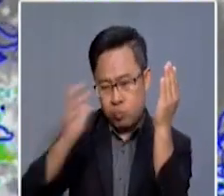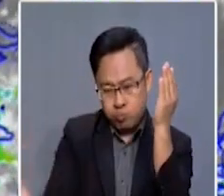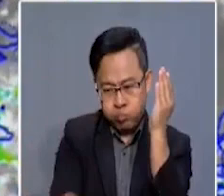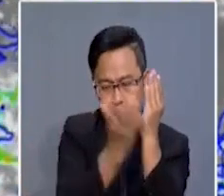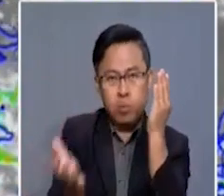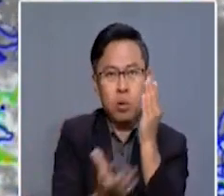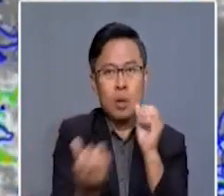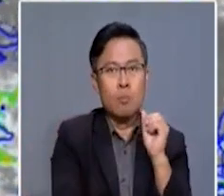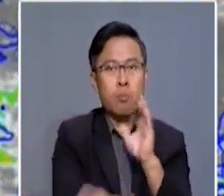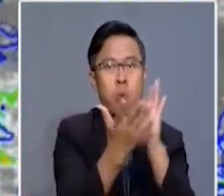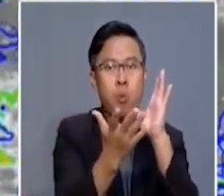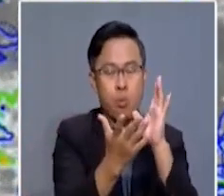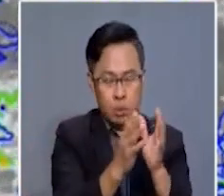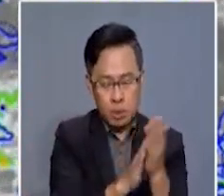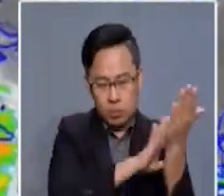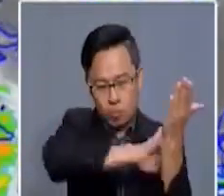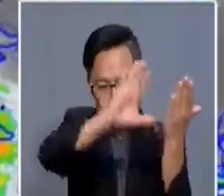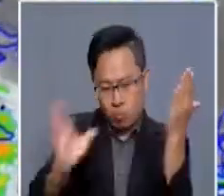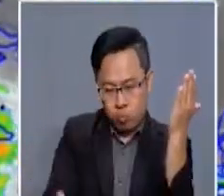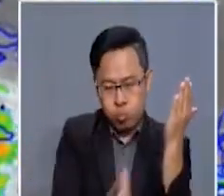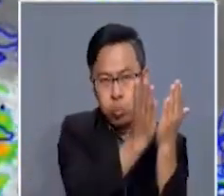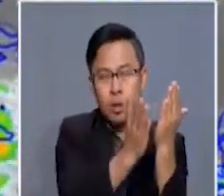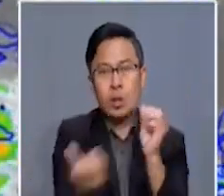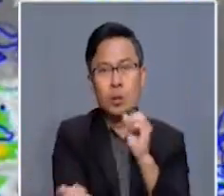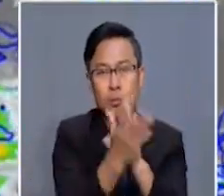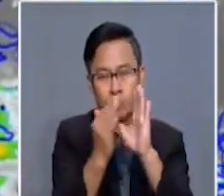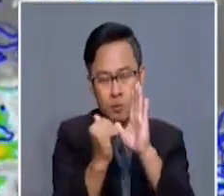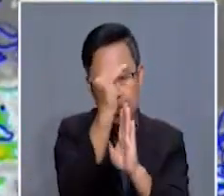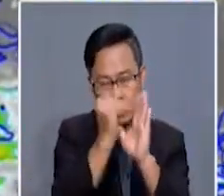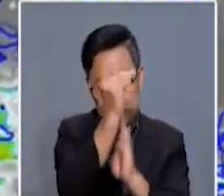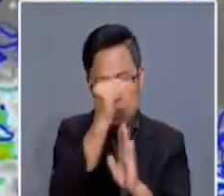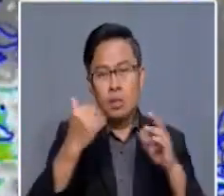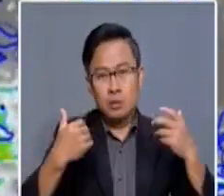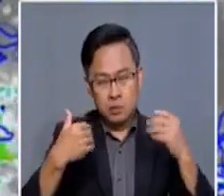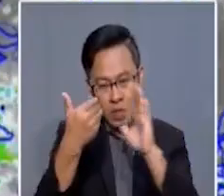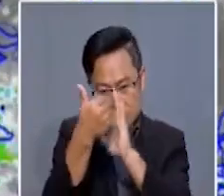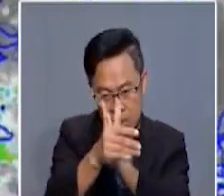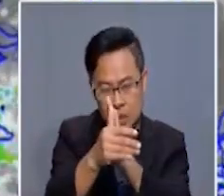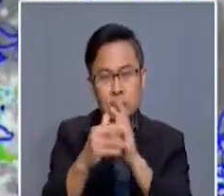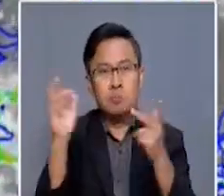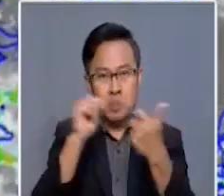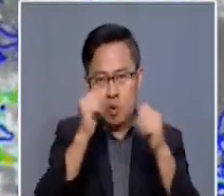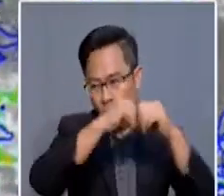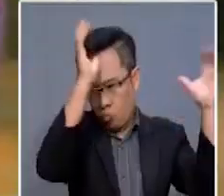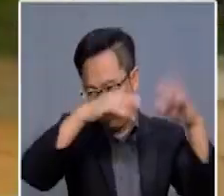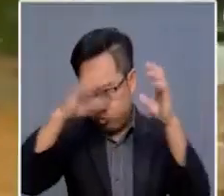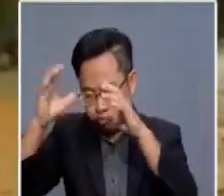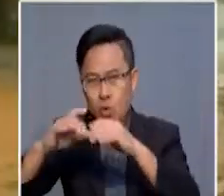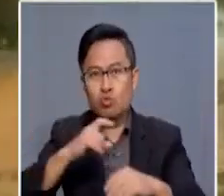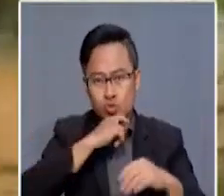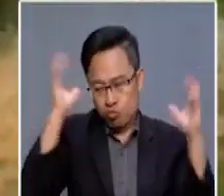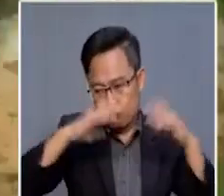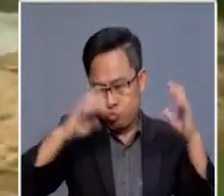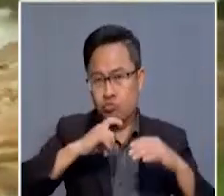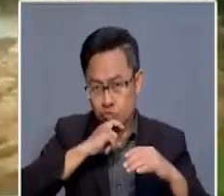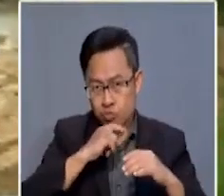มากับทางลมตะวันออกเฉียงใต้นะคะก็ทำให้หลายจังหวัดทางภาคเหนือภาคอีสานมีฝนตกหนักต่อเนื่องในขณะนี้ค่ะ